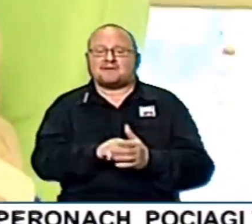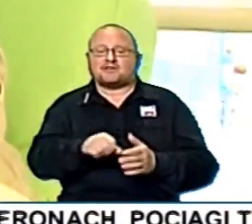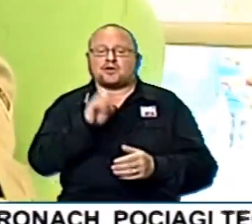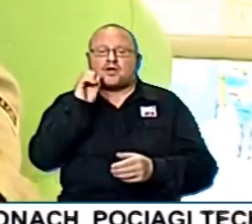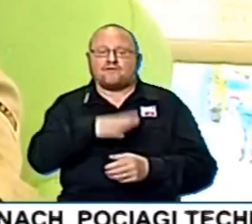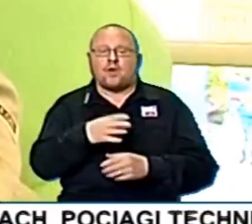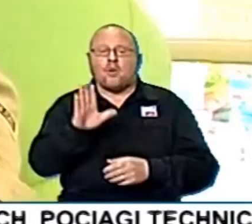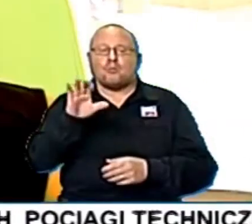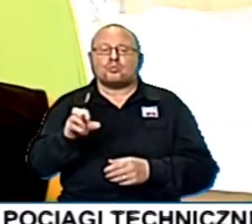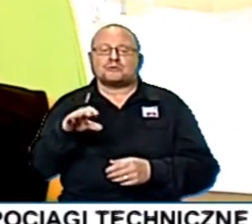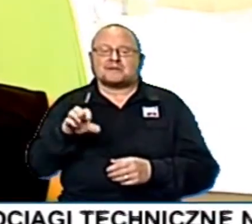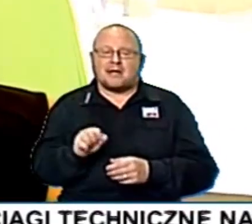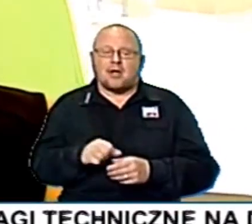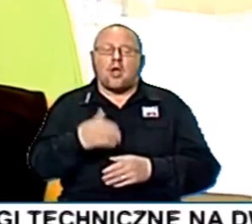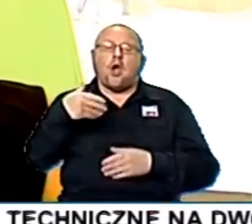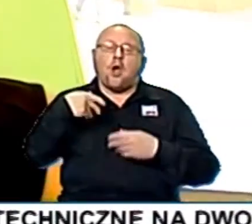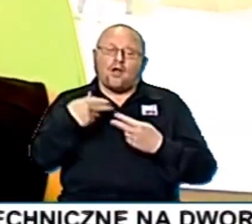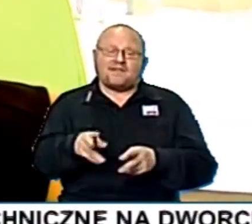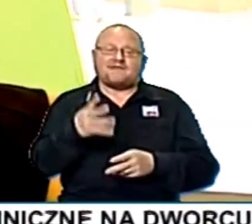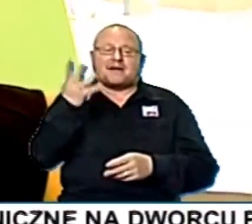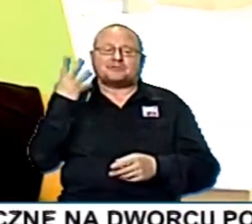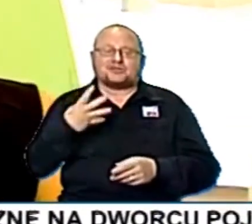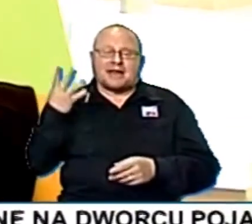krwiobusa. Oddawałam ostatni raz 4 lata temu.